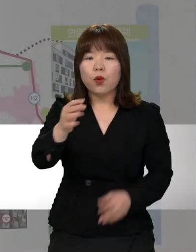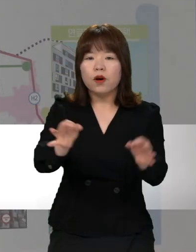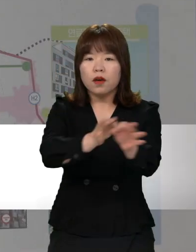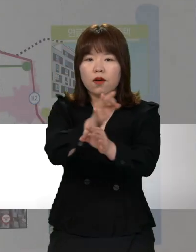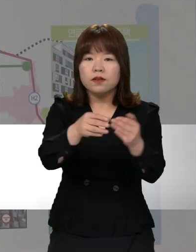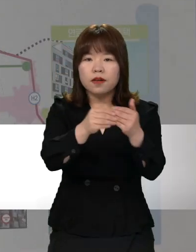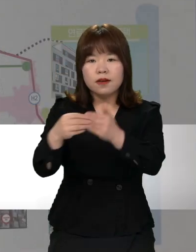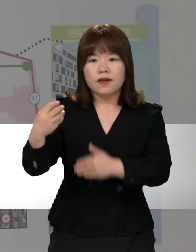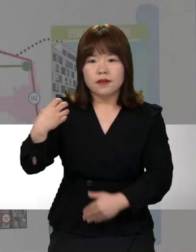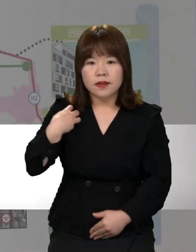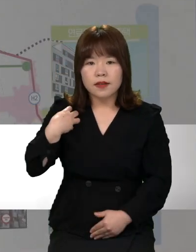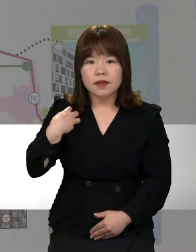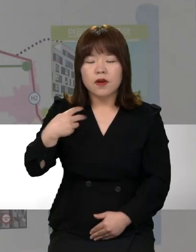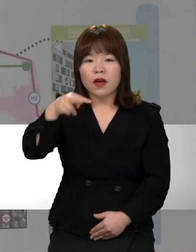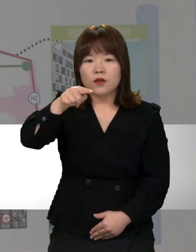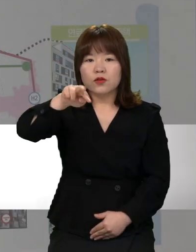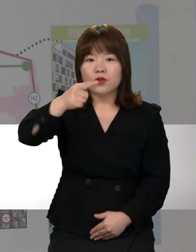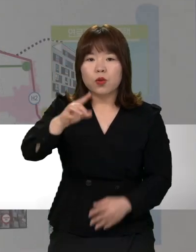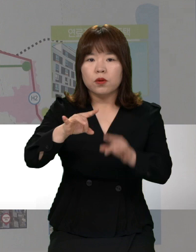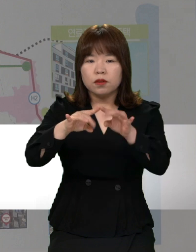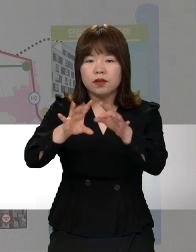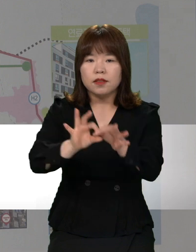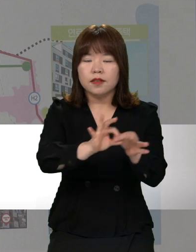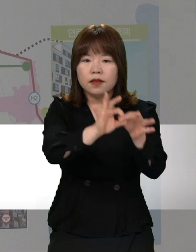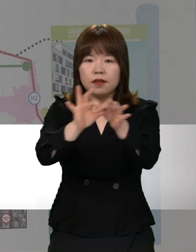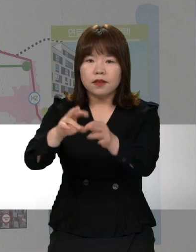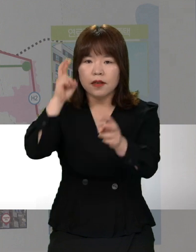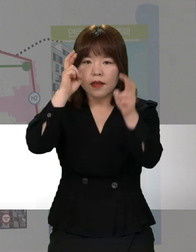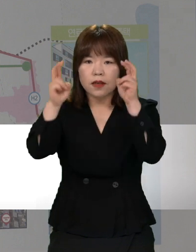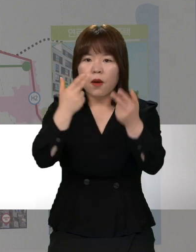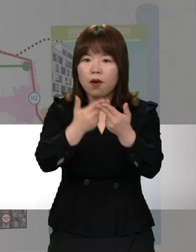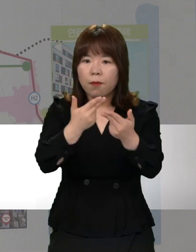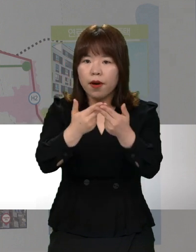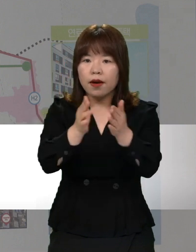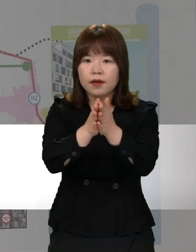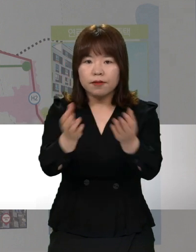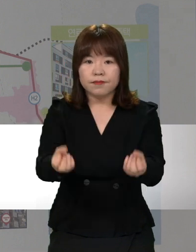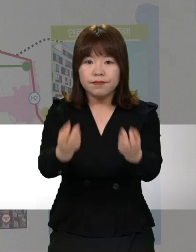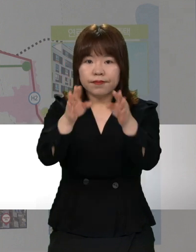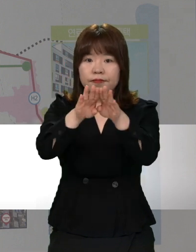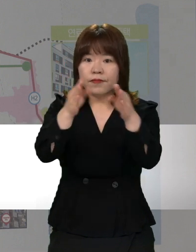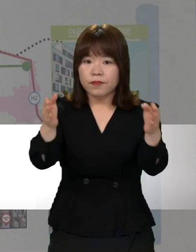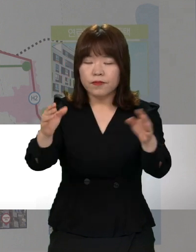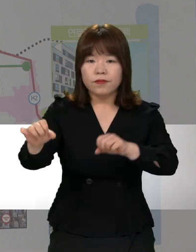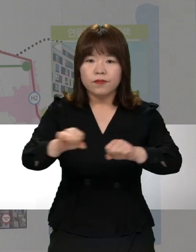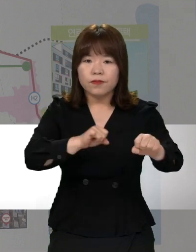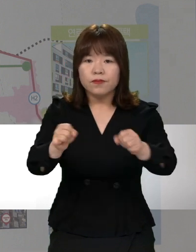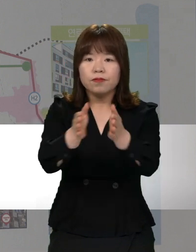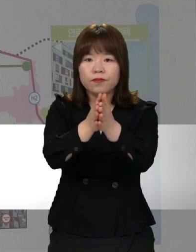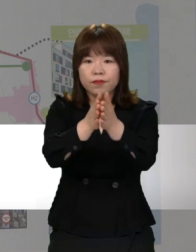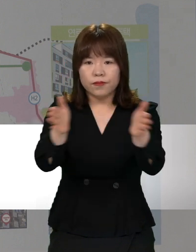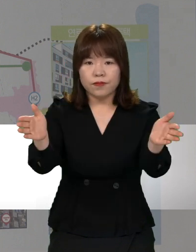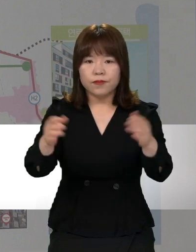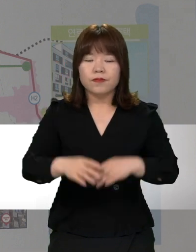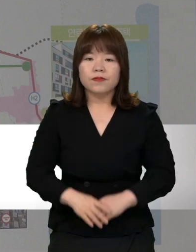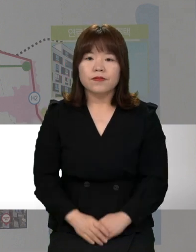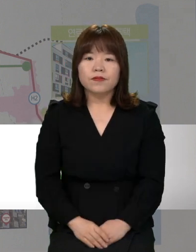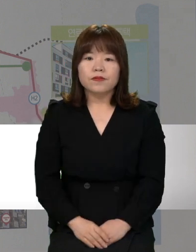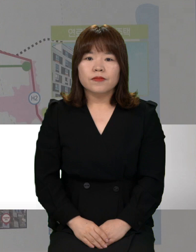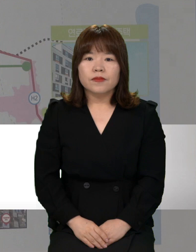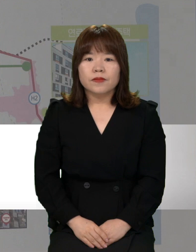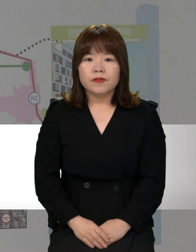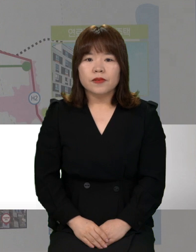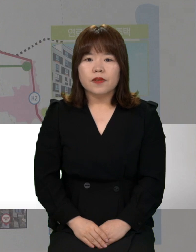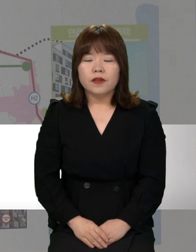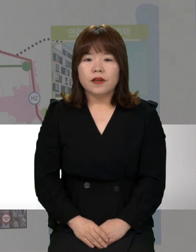수소경제를 선도할 주역, 수소연료전지 클러스터 기업 협의체가 출범식을 갖고 본격 활동의 신호탄을 쏘아